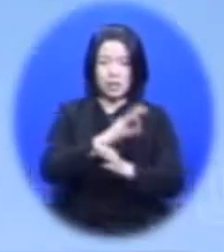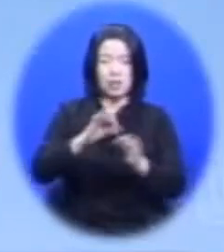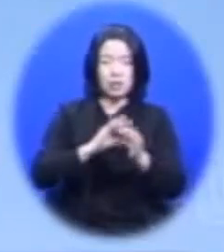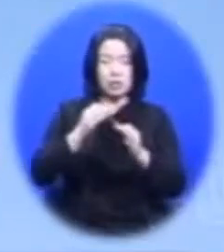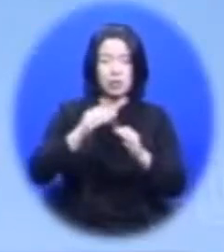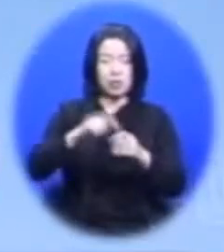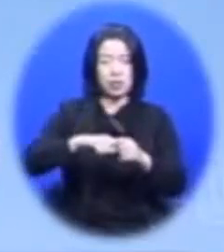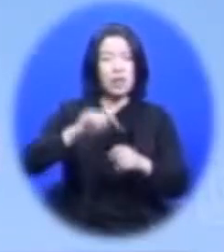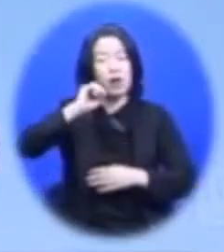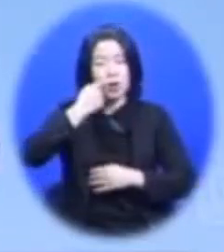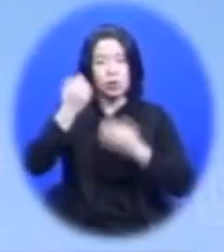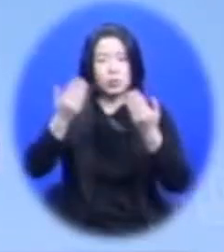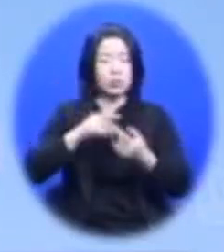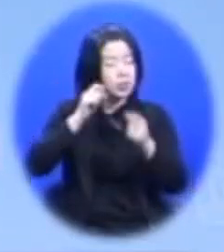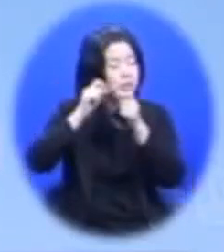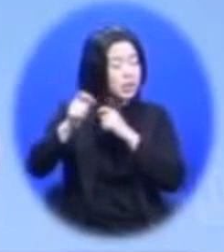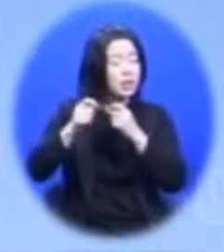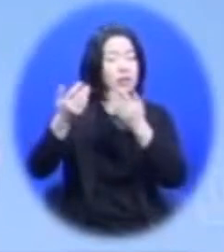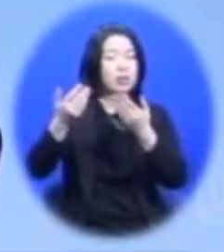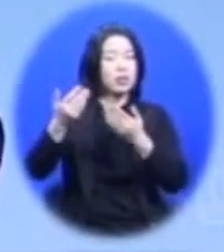주고 사기를 치고 그리고